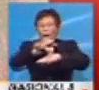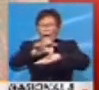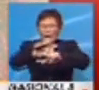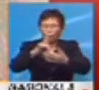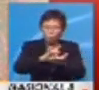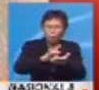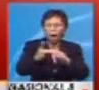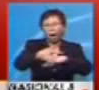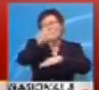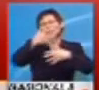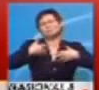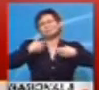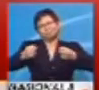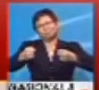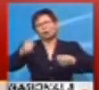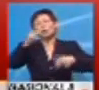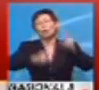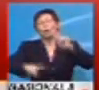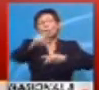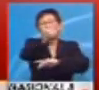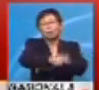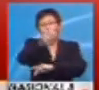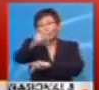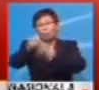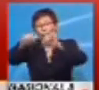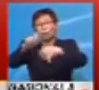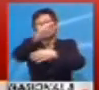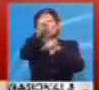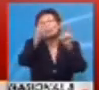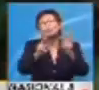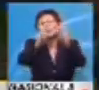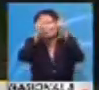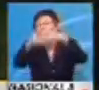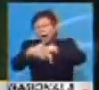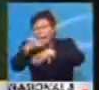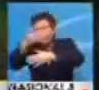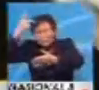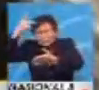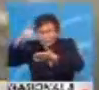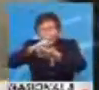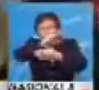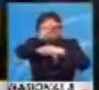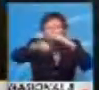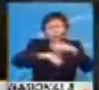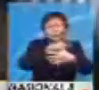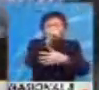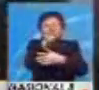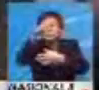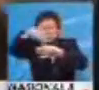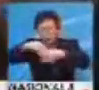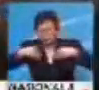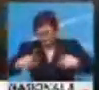awal orang ramai juga boleh melakukan ujian awal untuk mengesan segala jenis TV dalam badan dengan kaidah